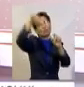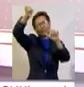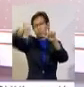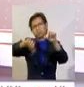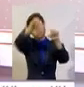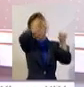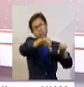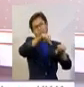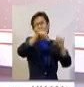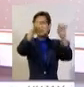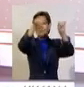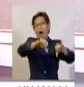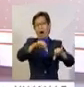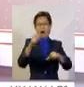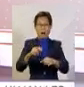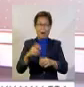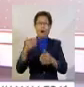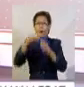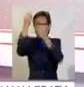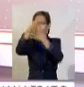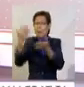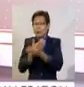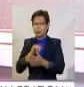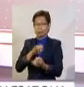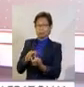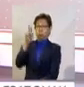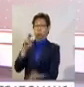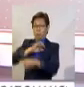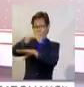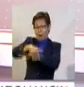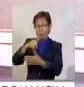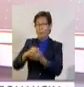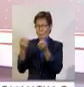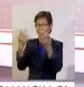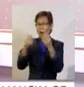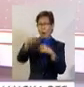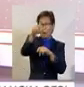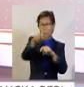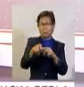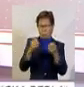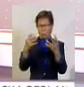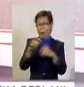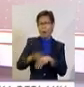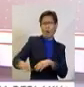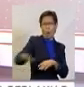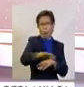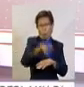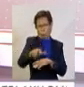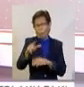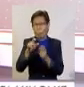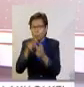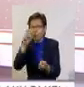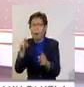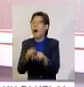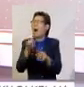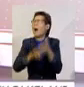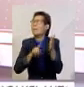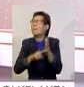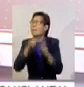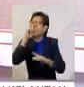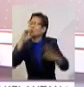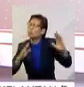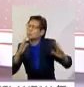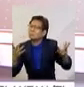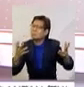hanya saya yang agak terkejut malam ini. Aha. Tapi juga ramai juga di rumah. Jadi sekarang ini, apa sebenarnya patung